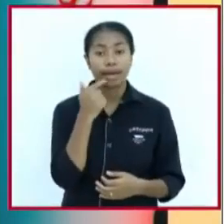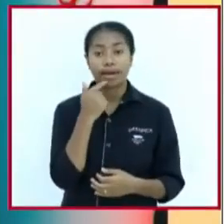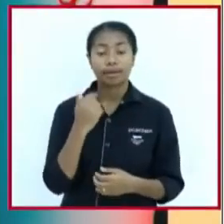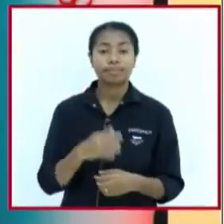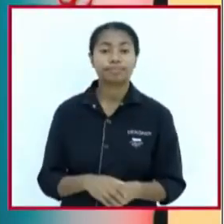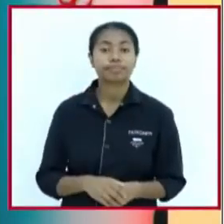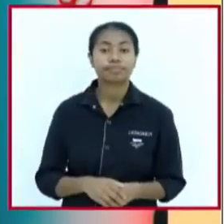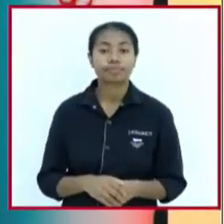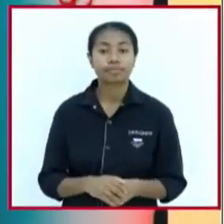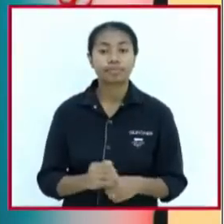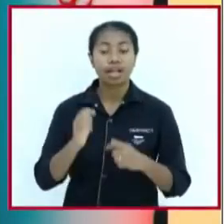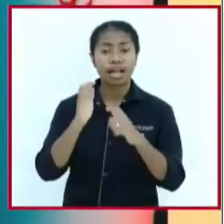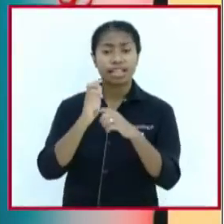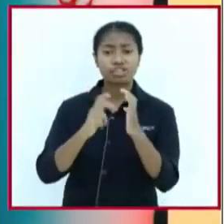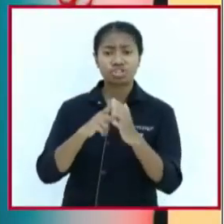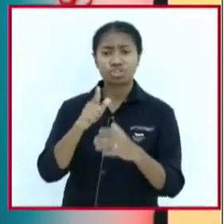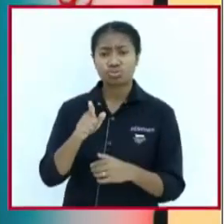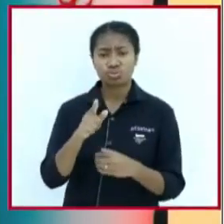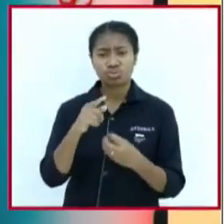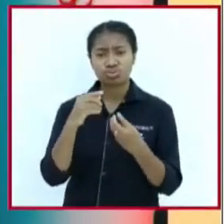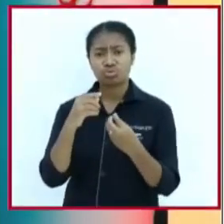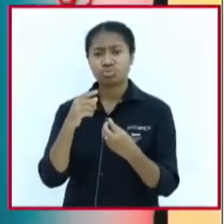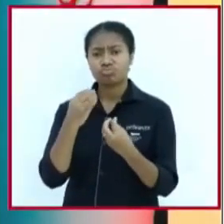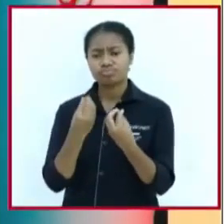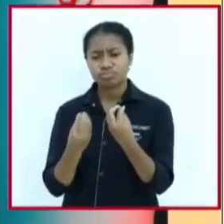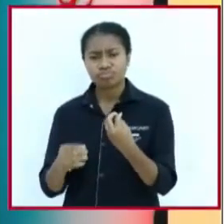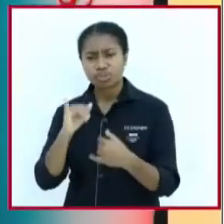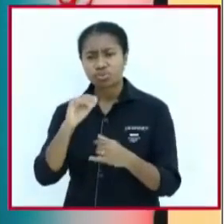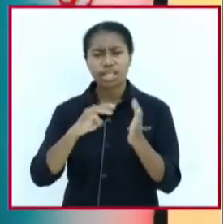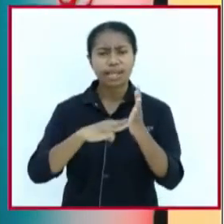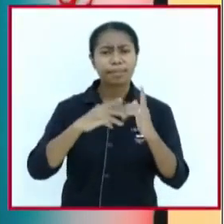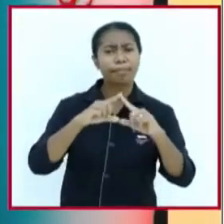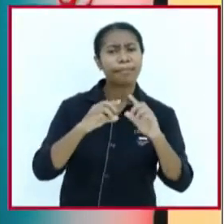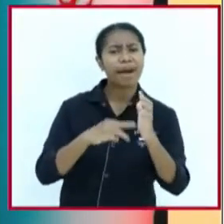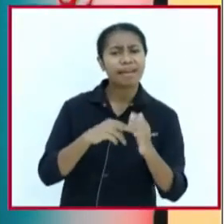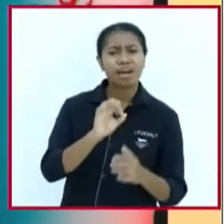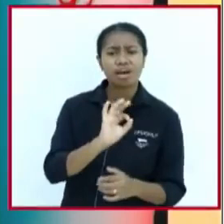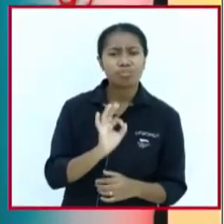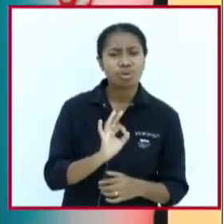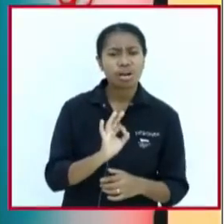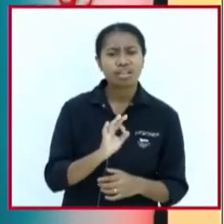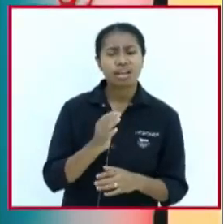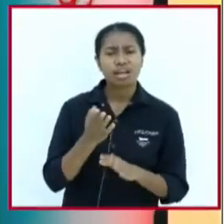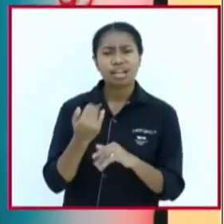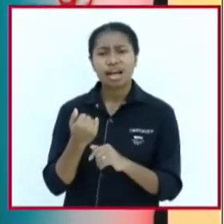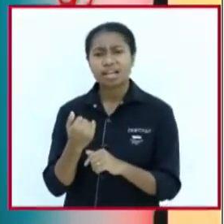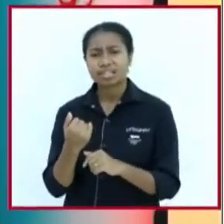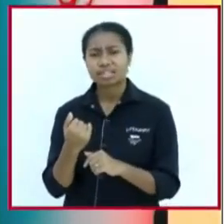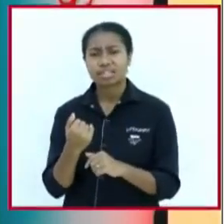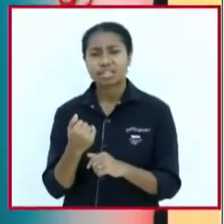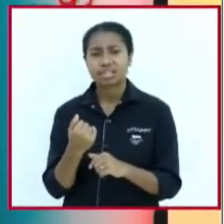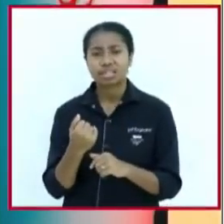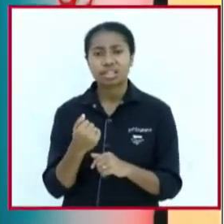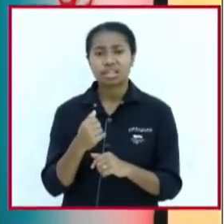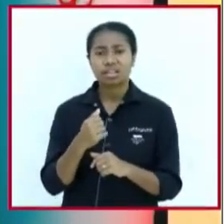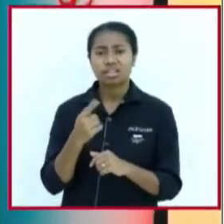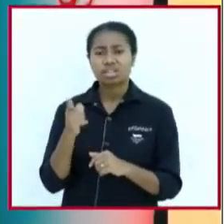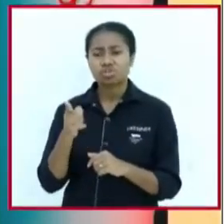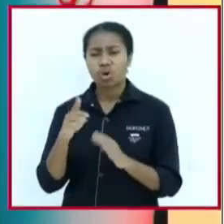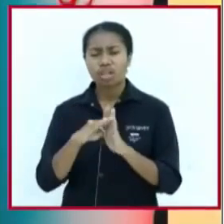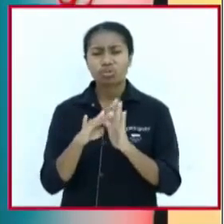Yesus itu turunan Yesus itu Allah Imam bukan dari jalur harum tapi dari peraturan melkisedek